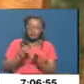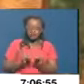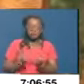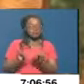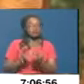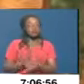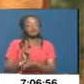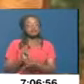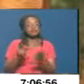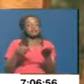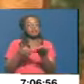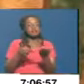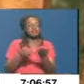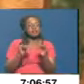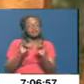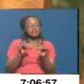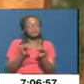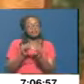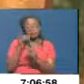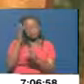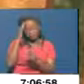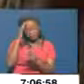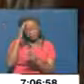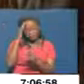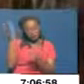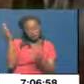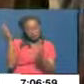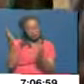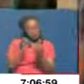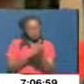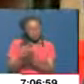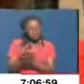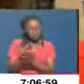ina uwezo wa kutambua ukataji haramu wa miti.